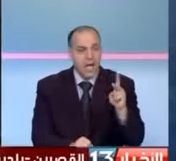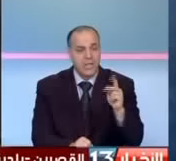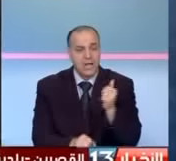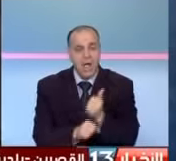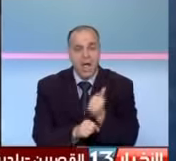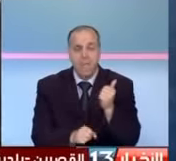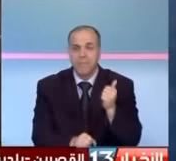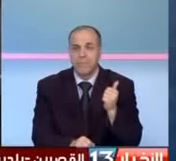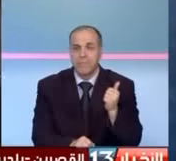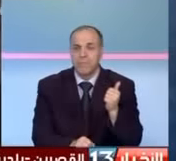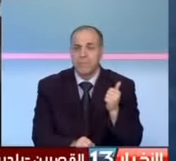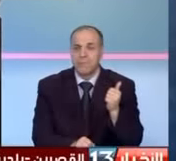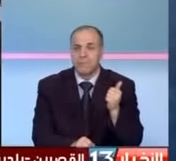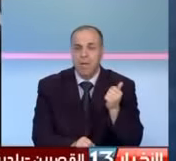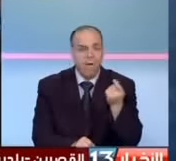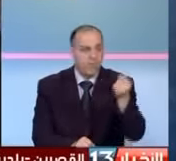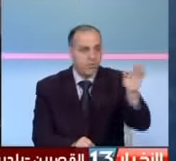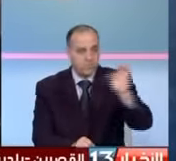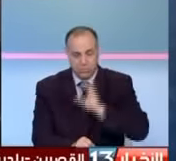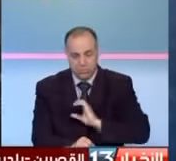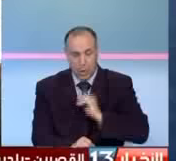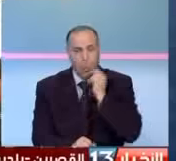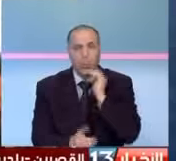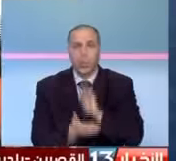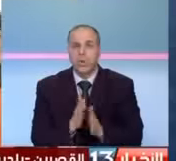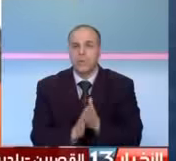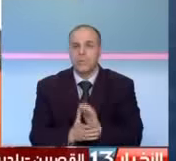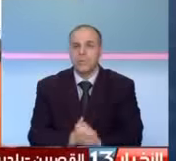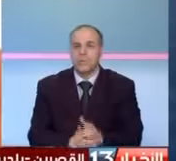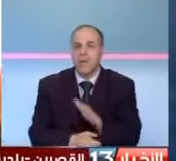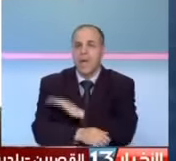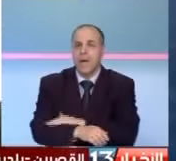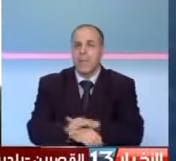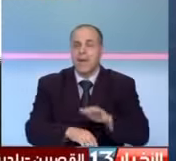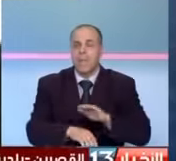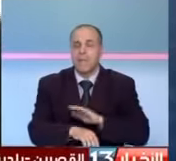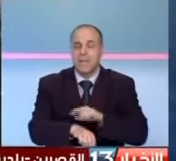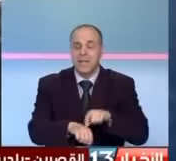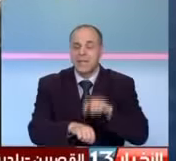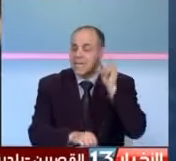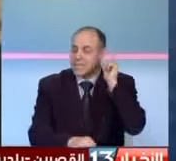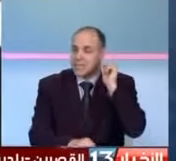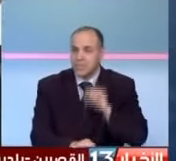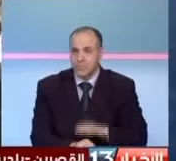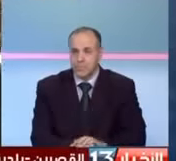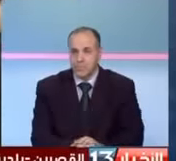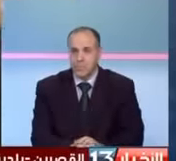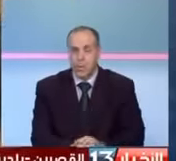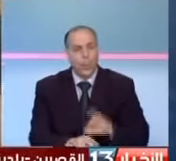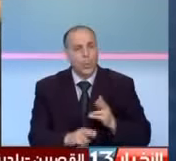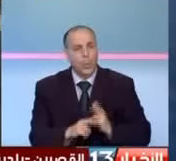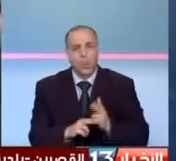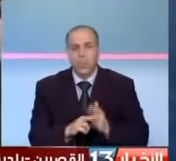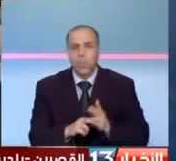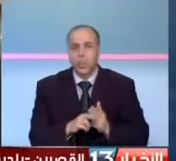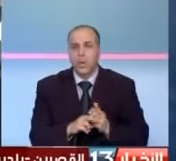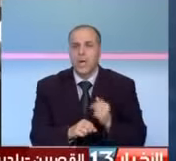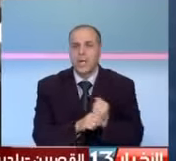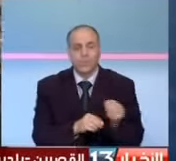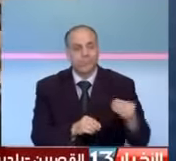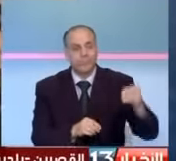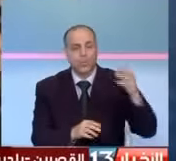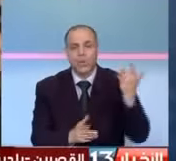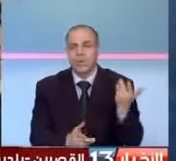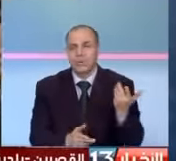سنة لم يتقاضوا أجورهم. عمال بلدية القصرين عنها أقدمية في نخدموا إضافي